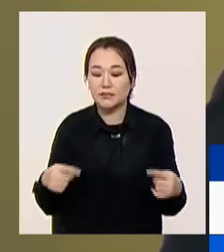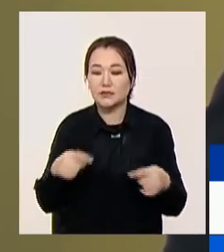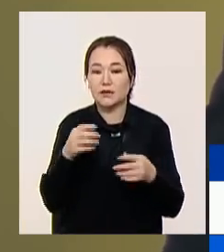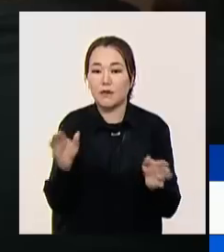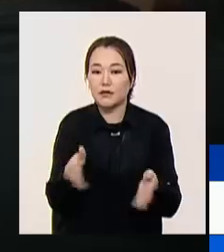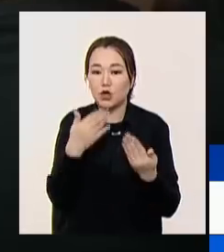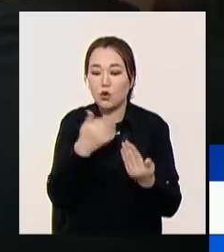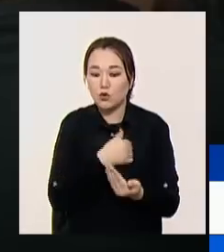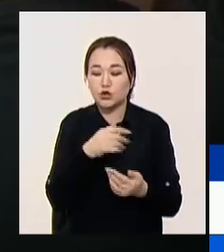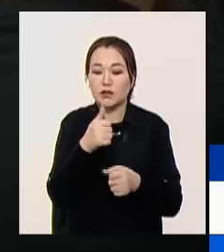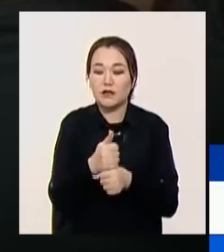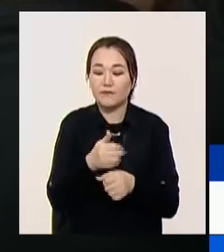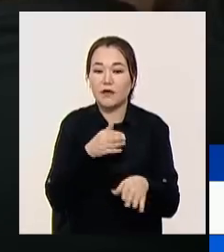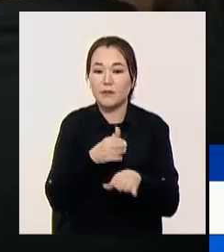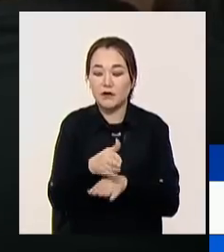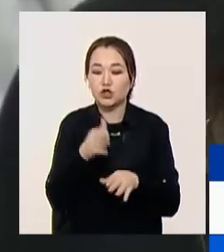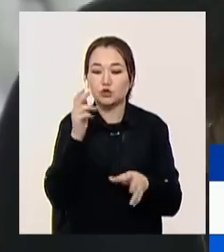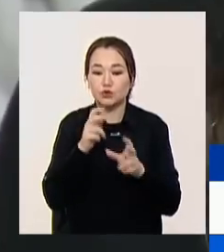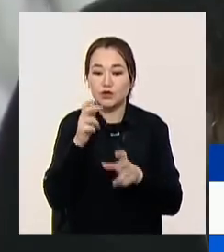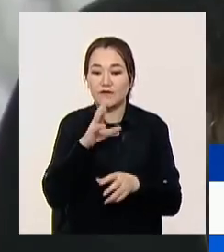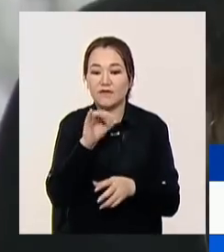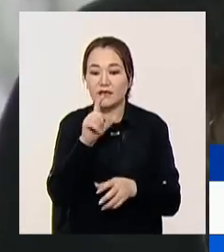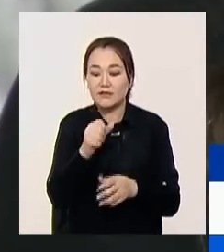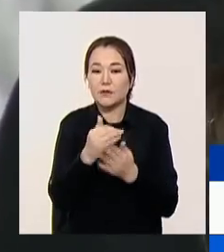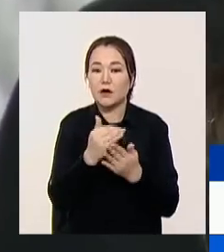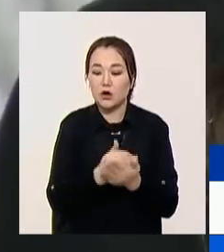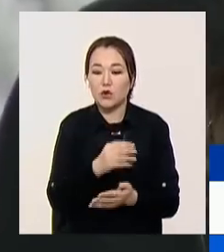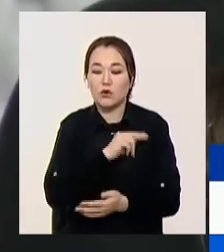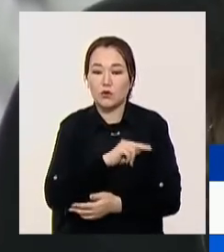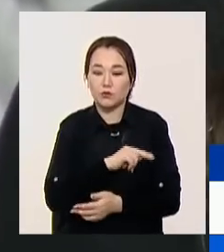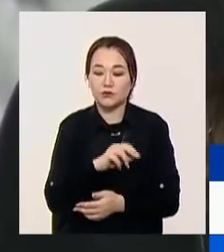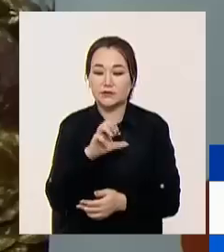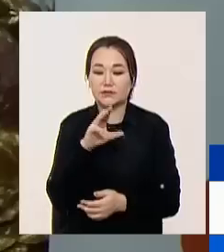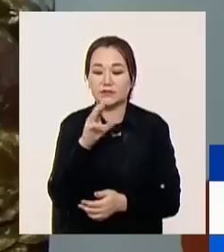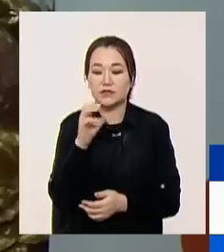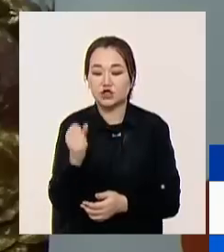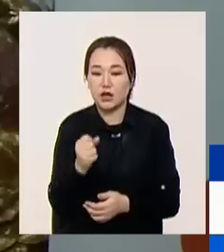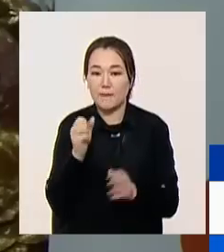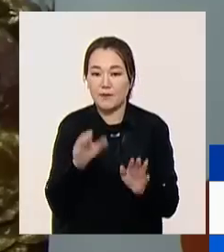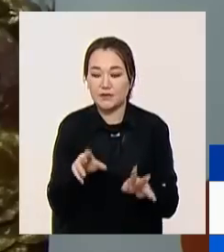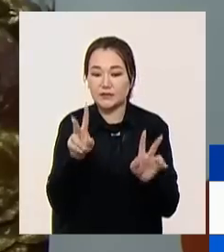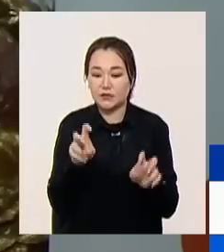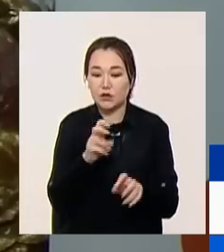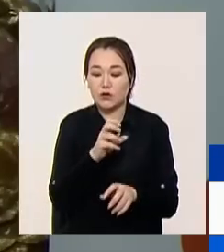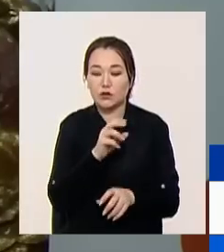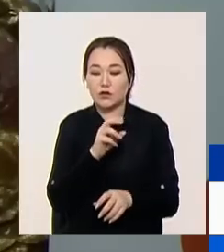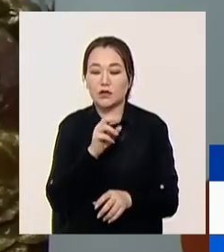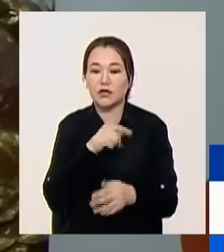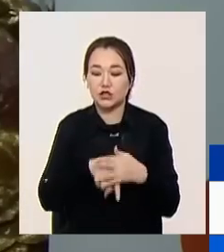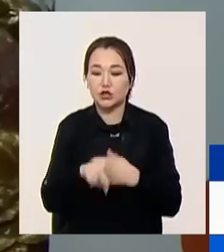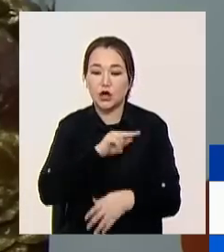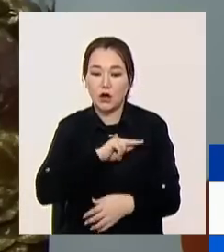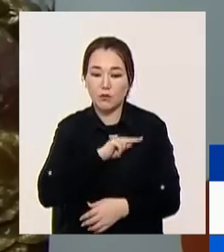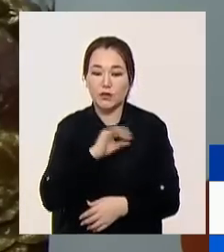основное направление – получение студенческой визы по программе Work and Study USA. Work and Study – это означает работа